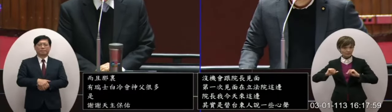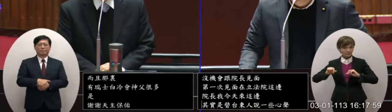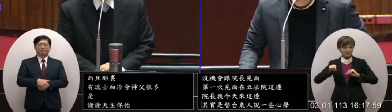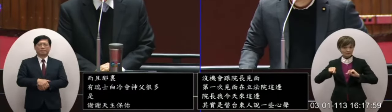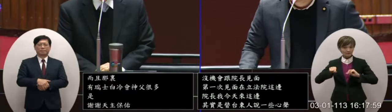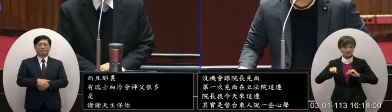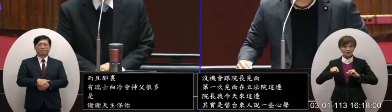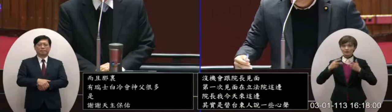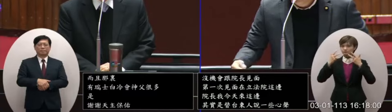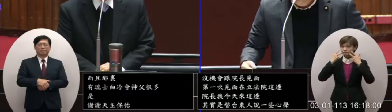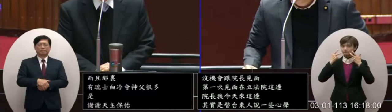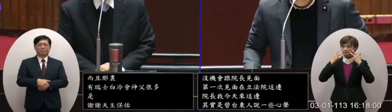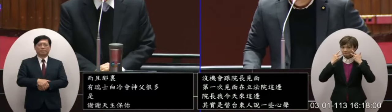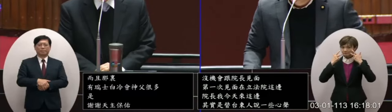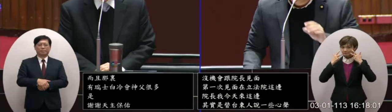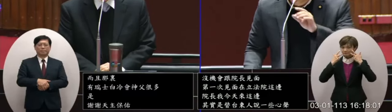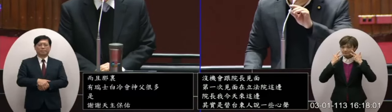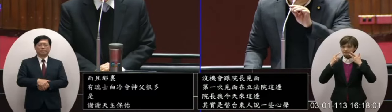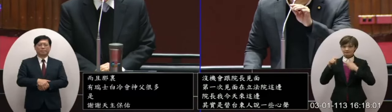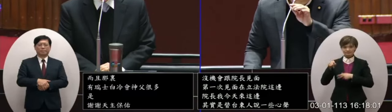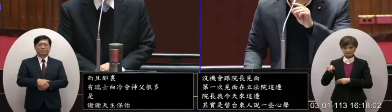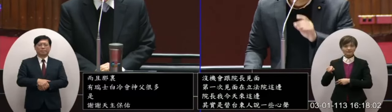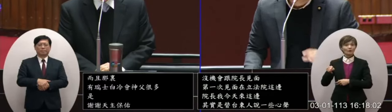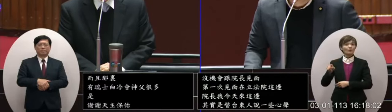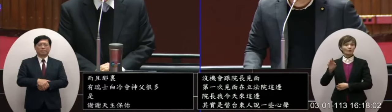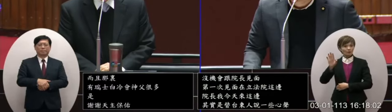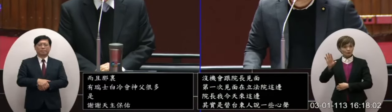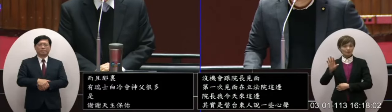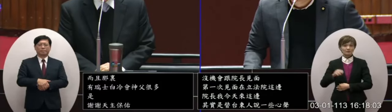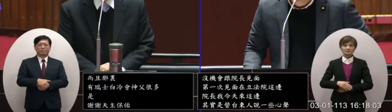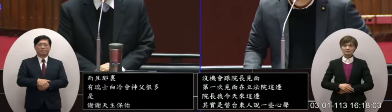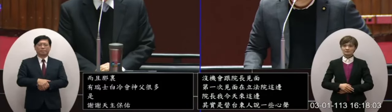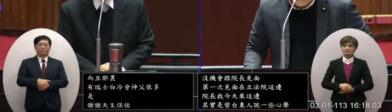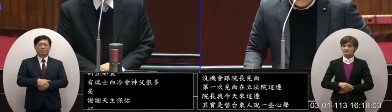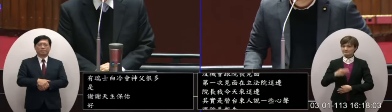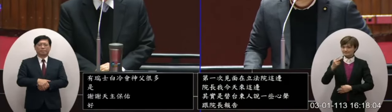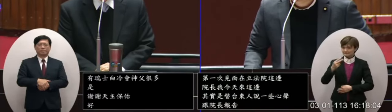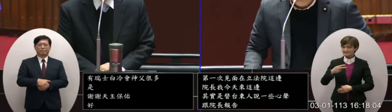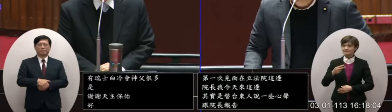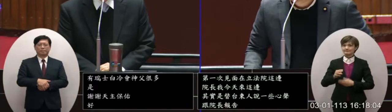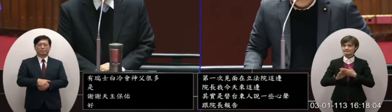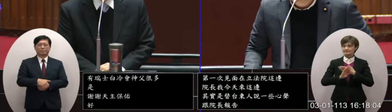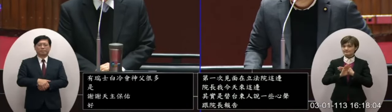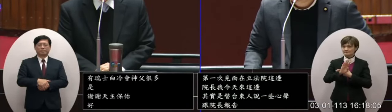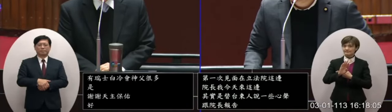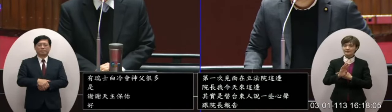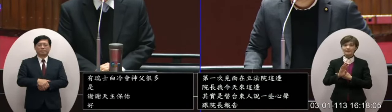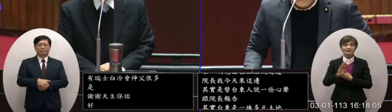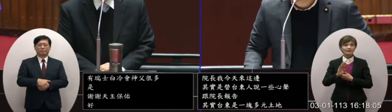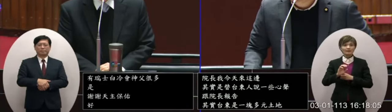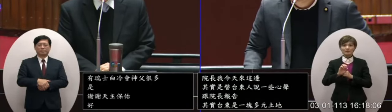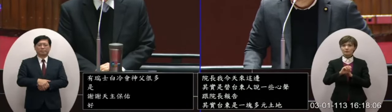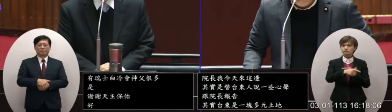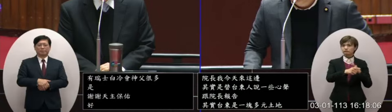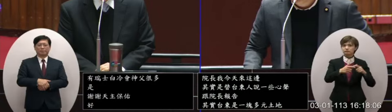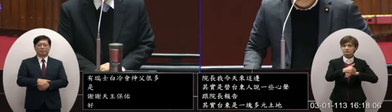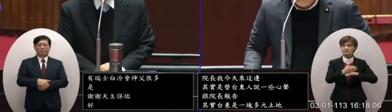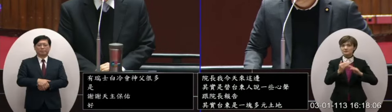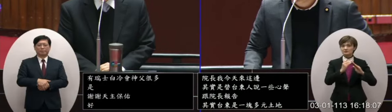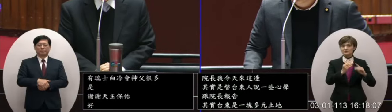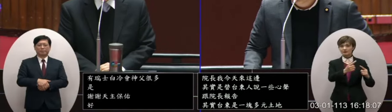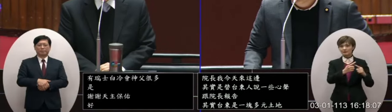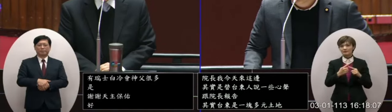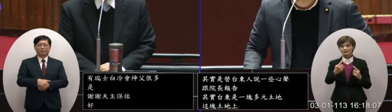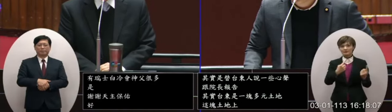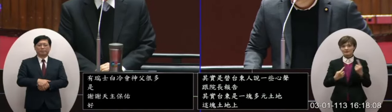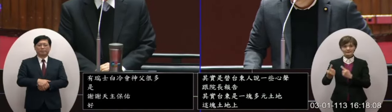了原住民的朋友以外，我们的同胞以外，有很多是来自其实其他县市来到台